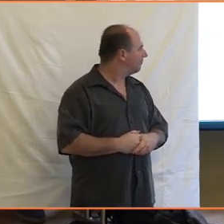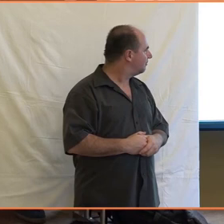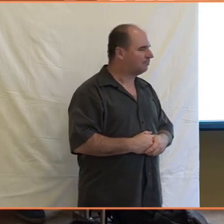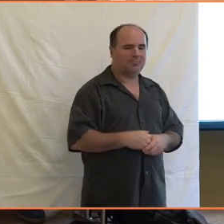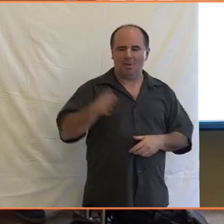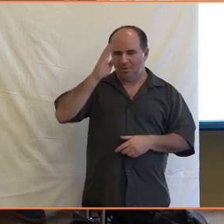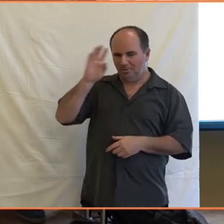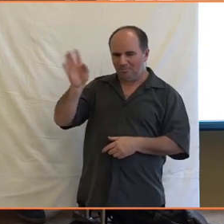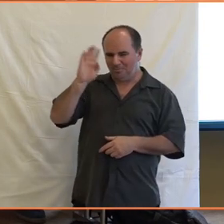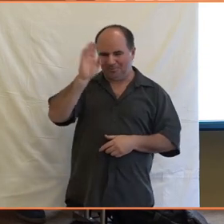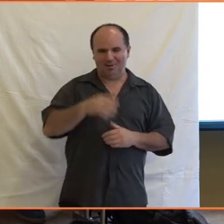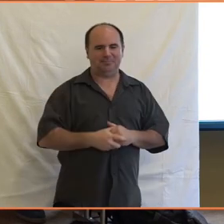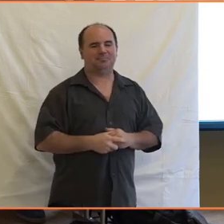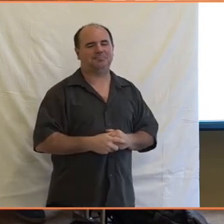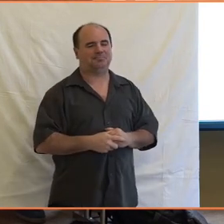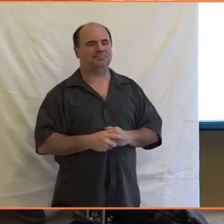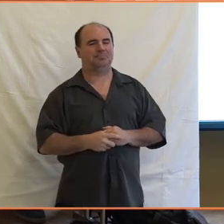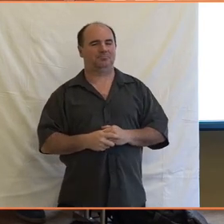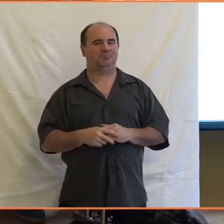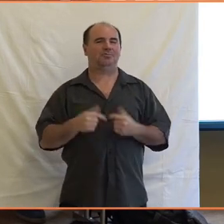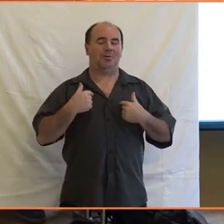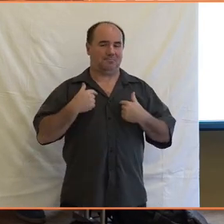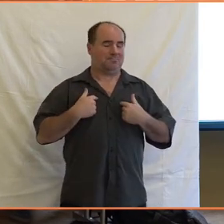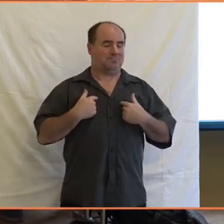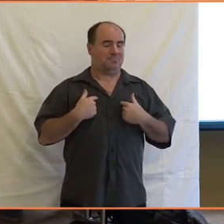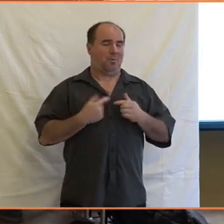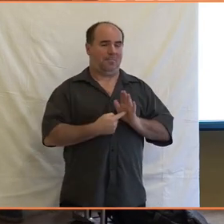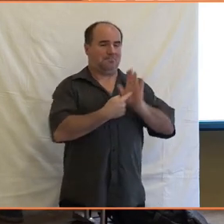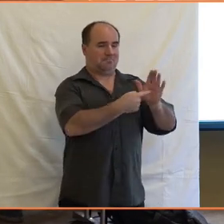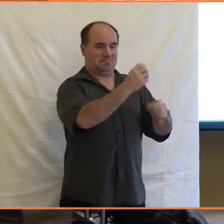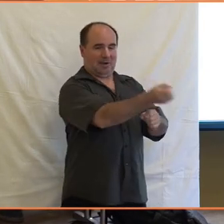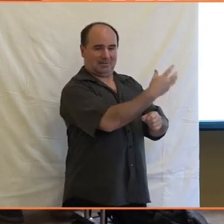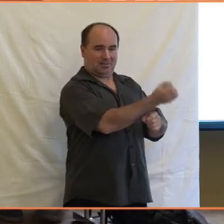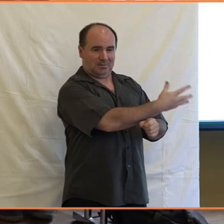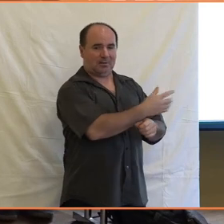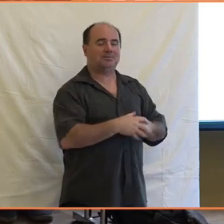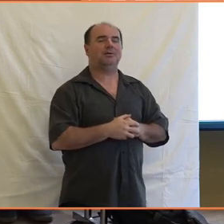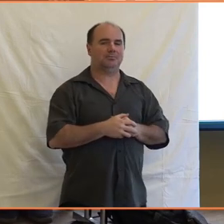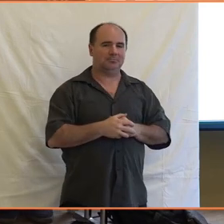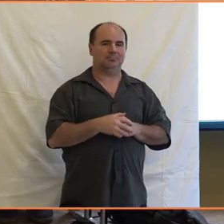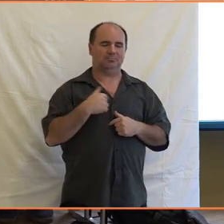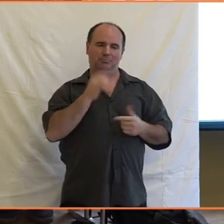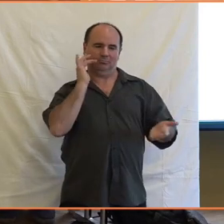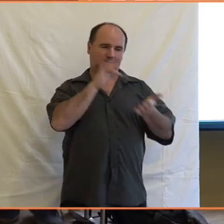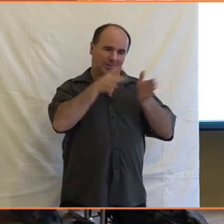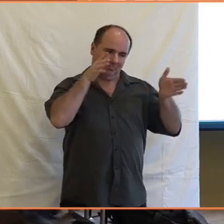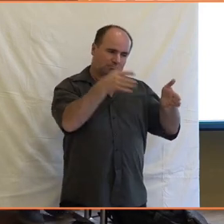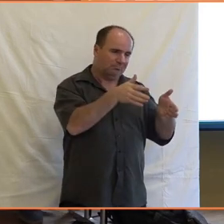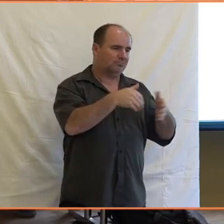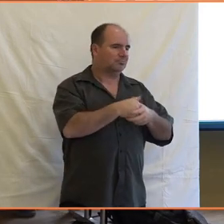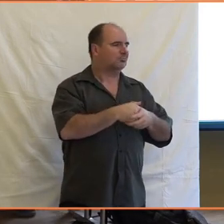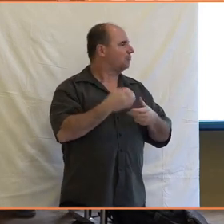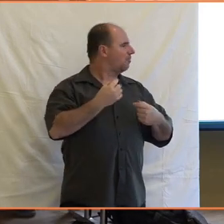Dobrý den. Já se v té své prezentaci zaměřím jednak teda na to, co my chápeme v